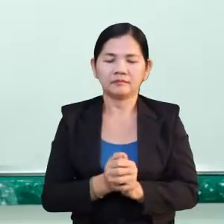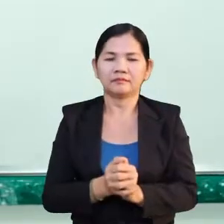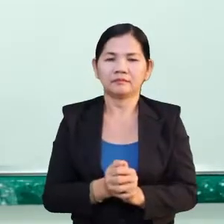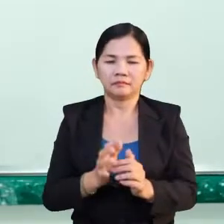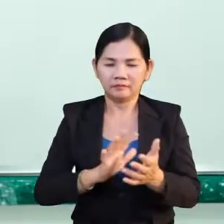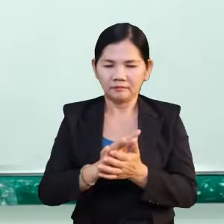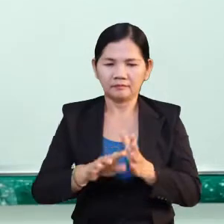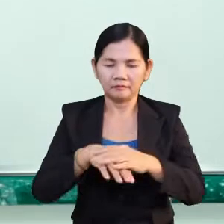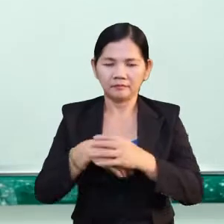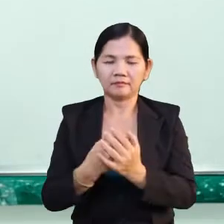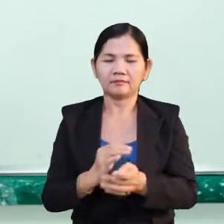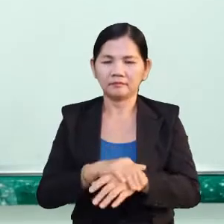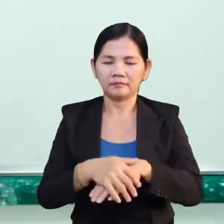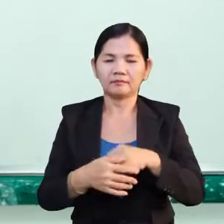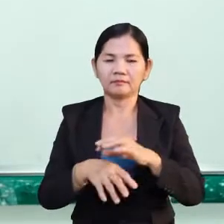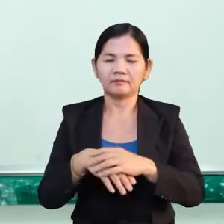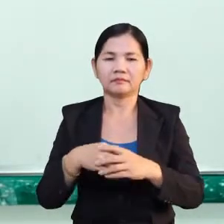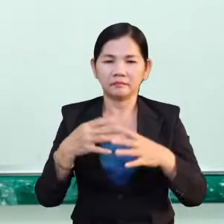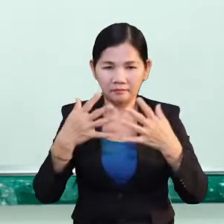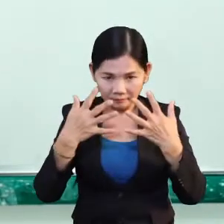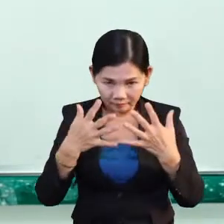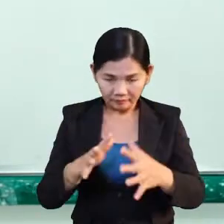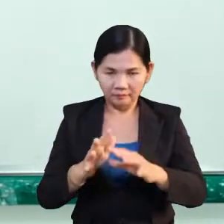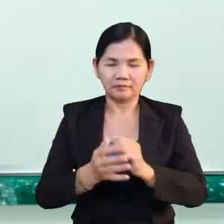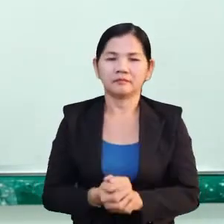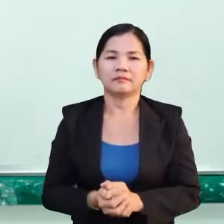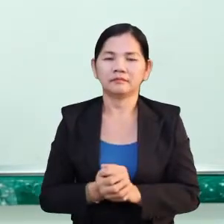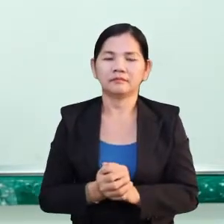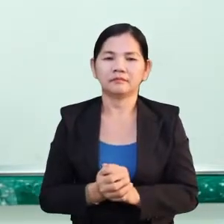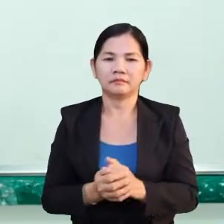បាន ធ្វើ អនាម័យ ខ្លួន ប្រាណ ហើយ ឬ នៅ